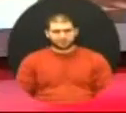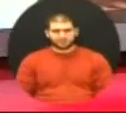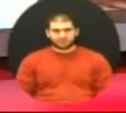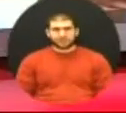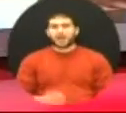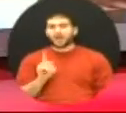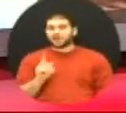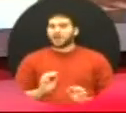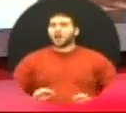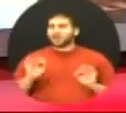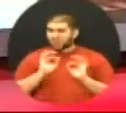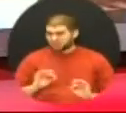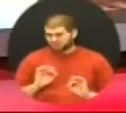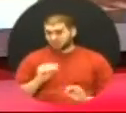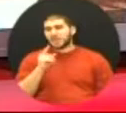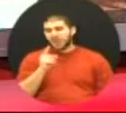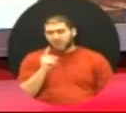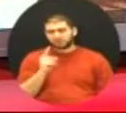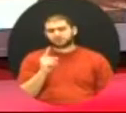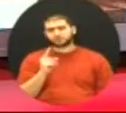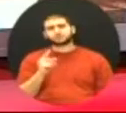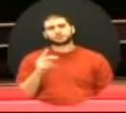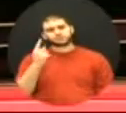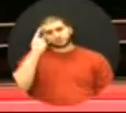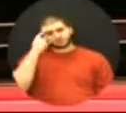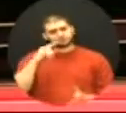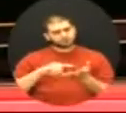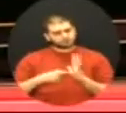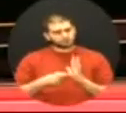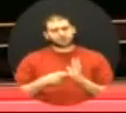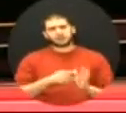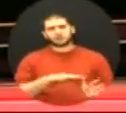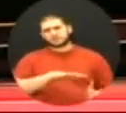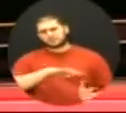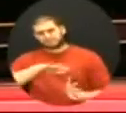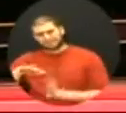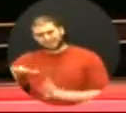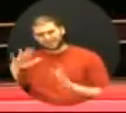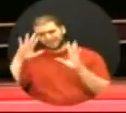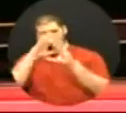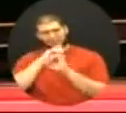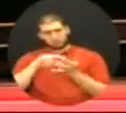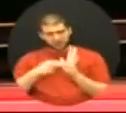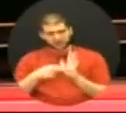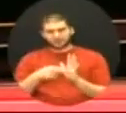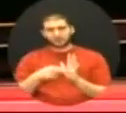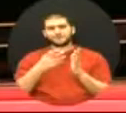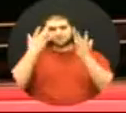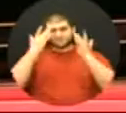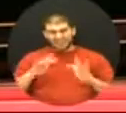ואף על פי כן, הם מצאו לנכון לשים כרגע בצד את האג'נדה הפוליטית